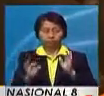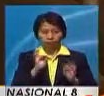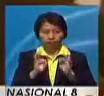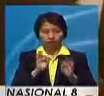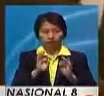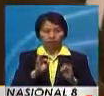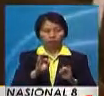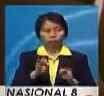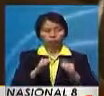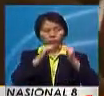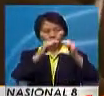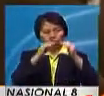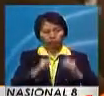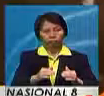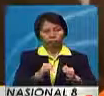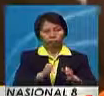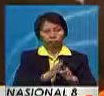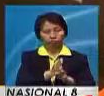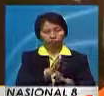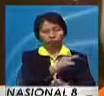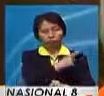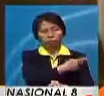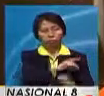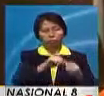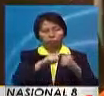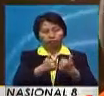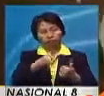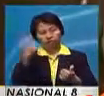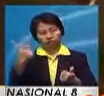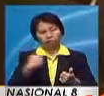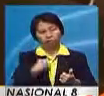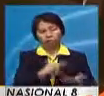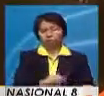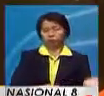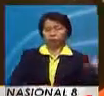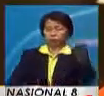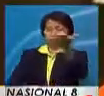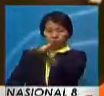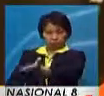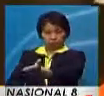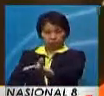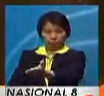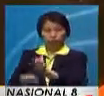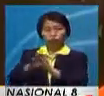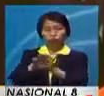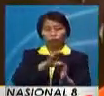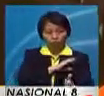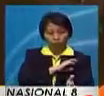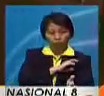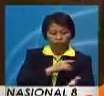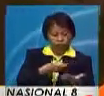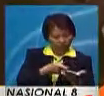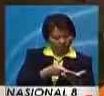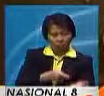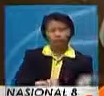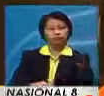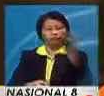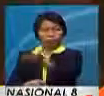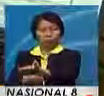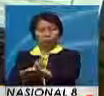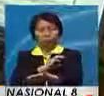ia jatuh di bawah bidang kuasa agensi yang lain kita akan majukan seperti misalnya pdrm untuk tindakan mahkamah